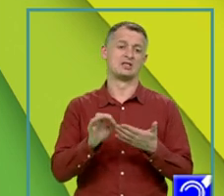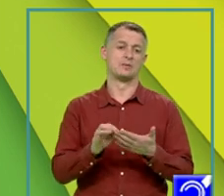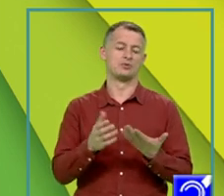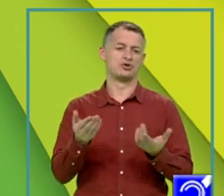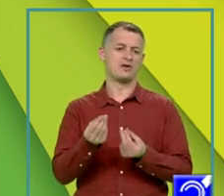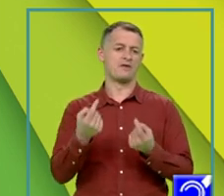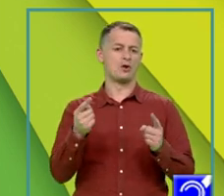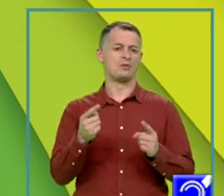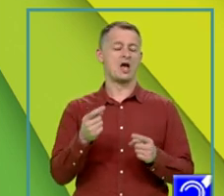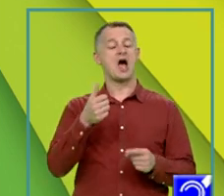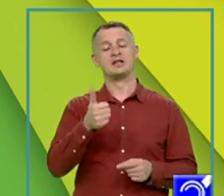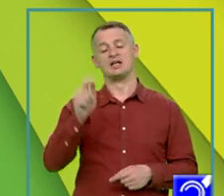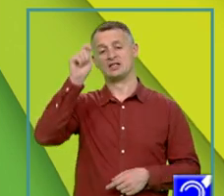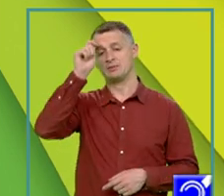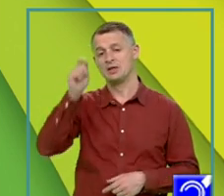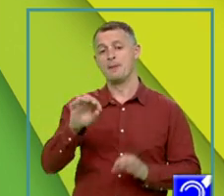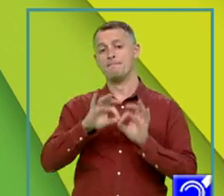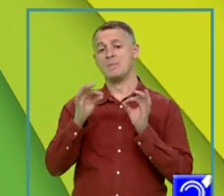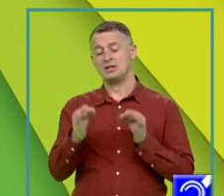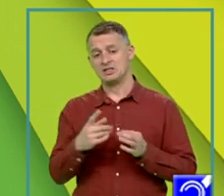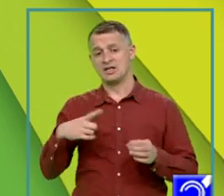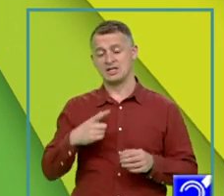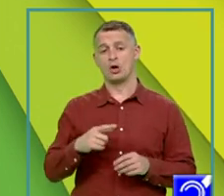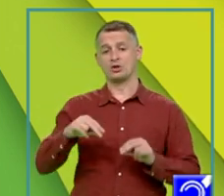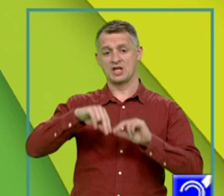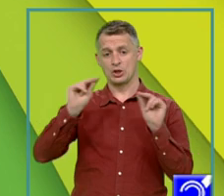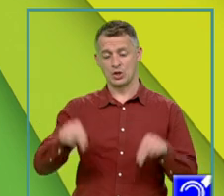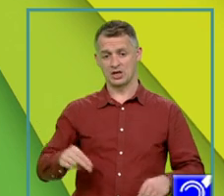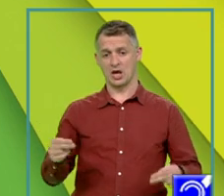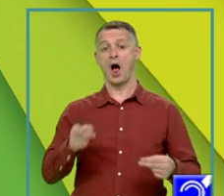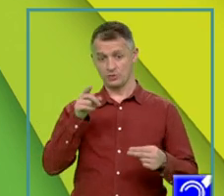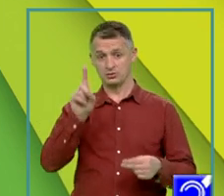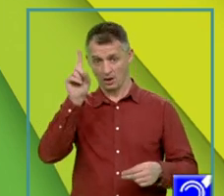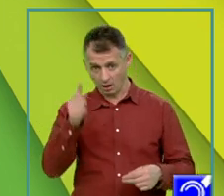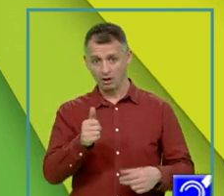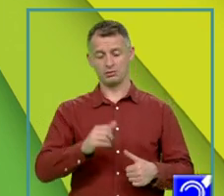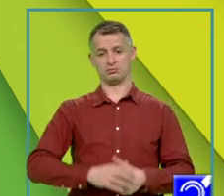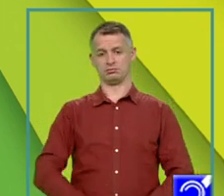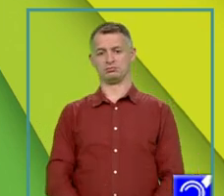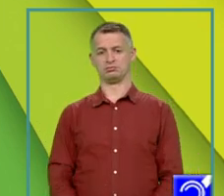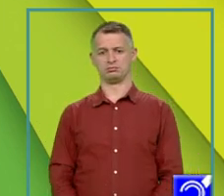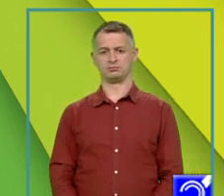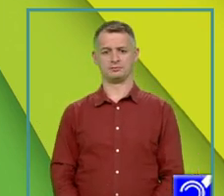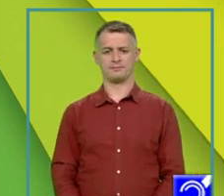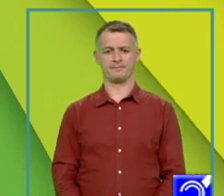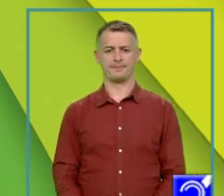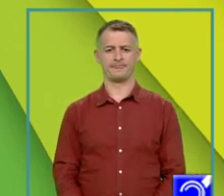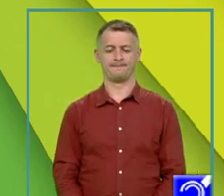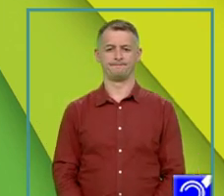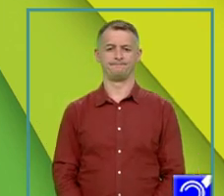genul ați respecta părinții este o datorie ați respecta părinții